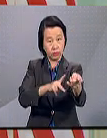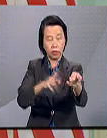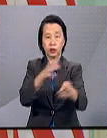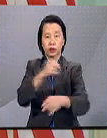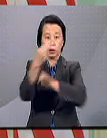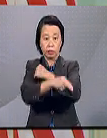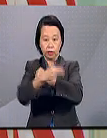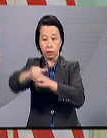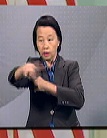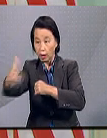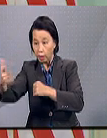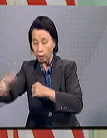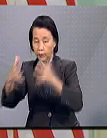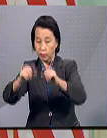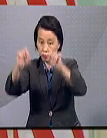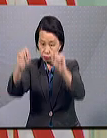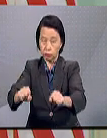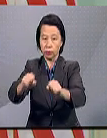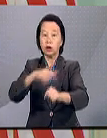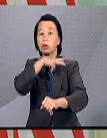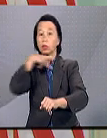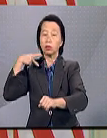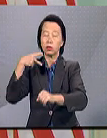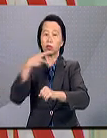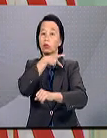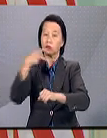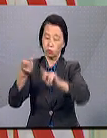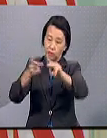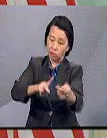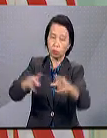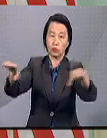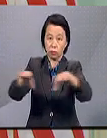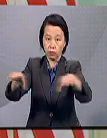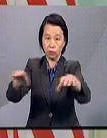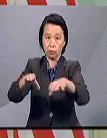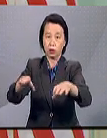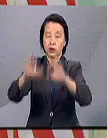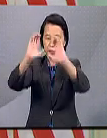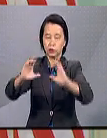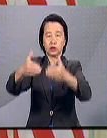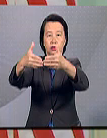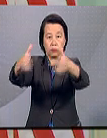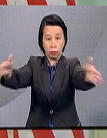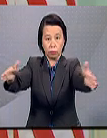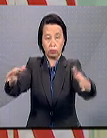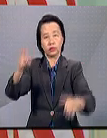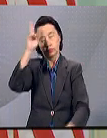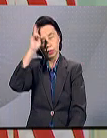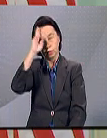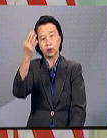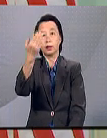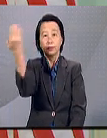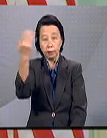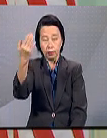membenarkan korban dilaksanakan, ibadat korban dilaksanakan secara terbuka seperti biasa,